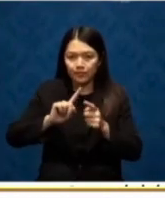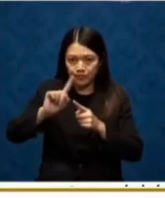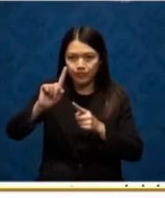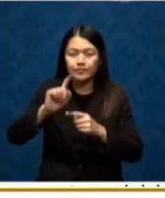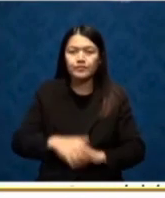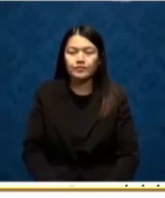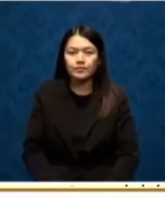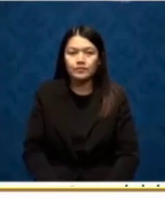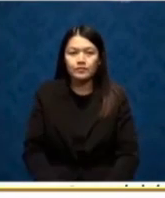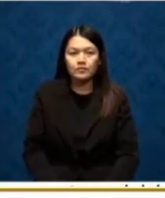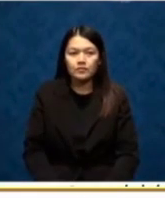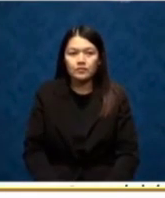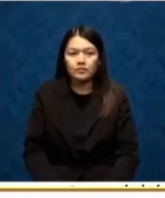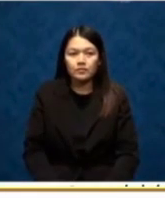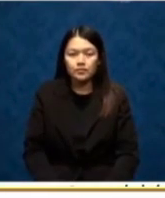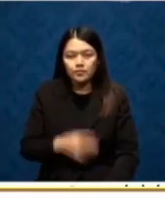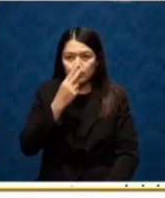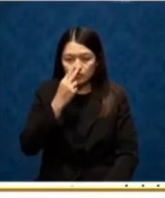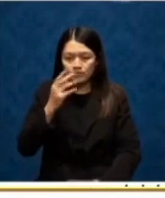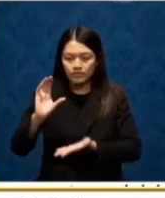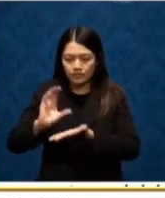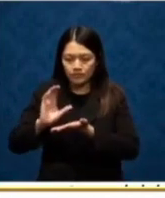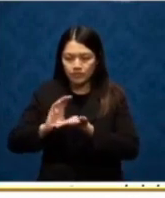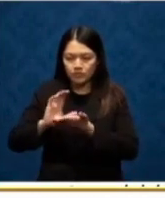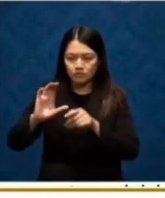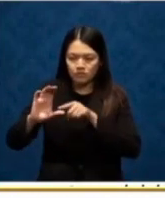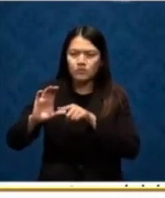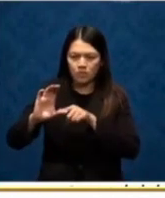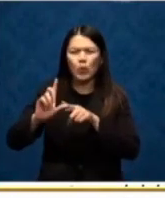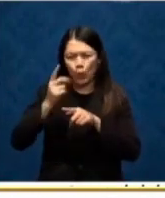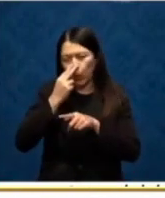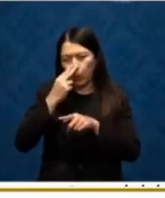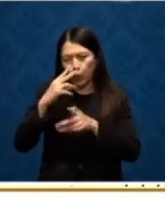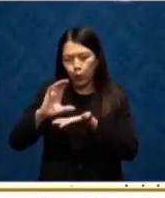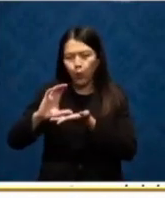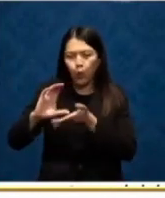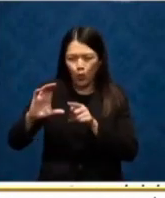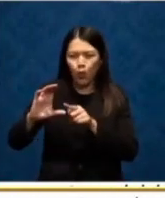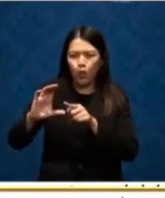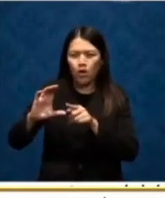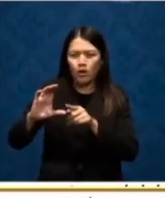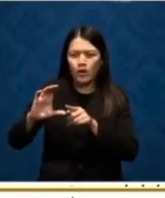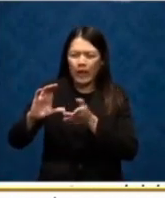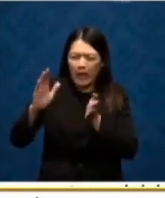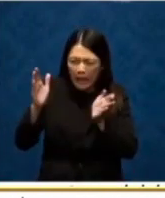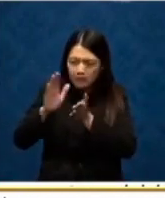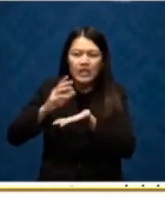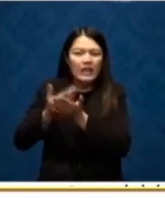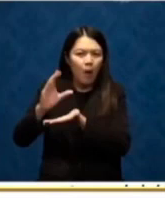องครับปเด็แรกคผมไปดูในกองทุนขนาดของกองทุนนี้ต้ยอมรนะครัว่าถือว่าไมใช่กองทุนเลก